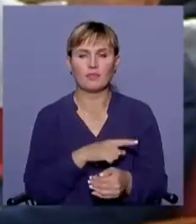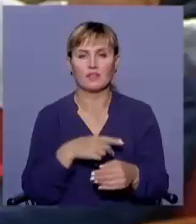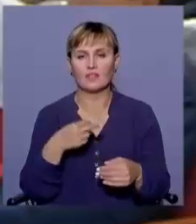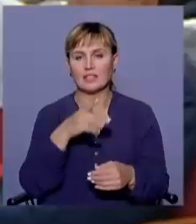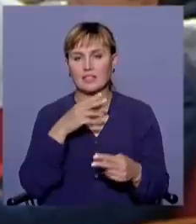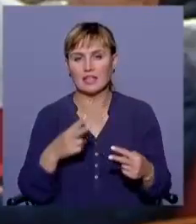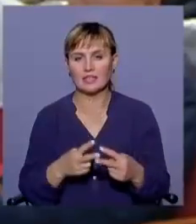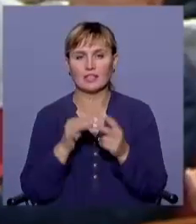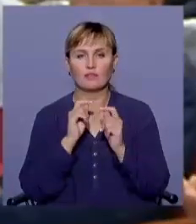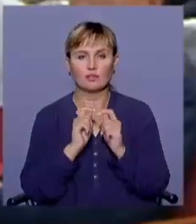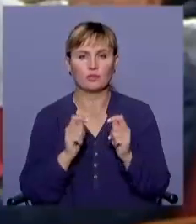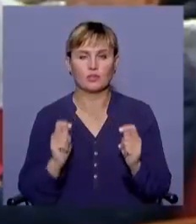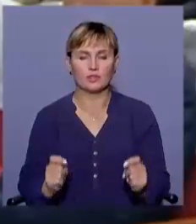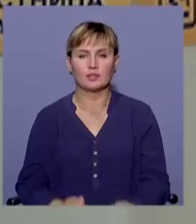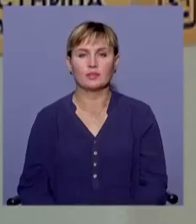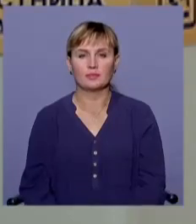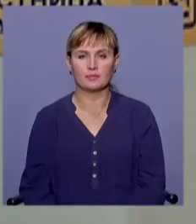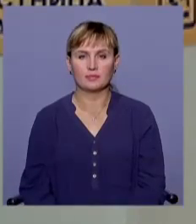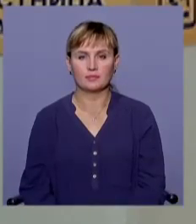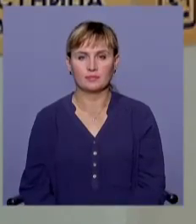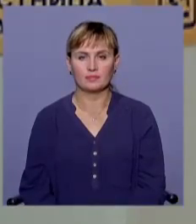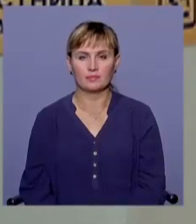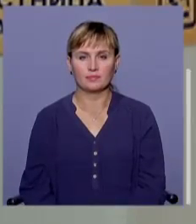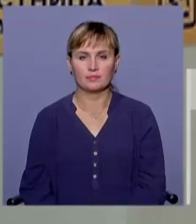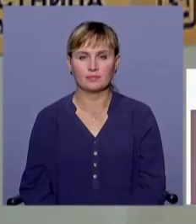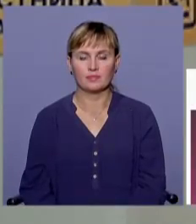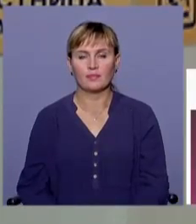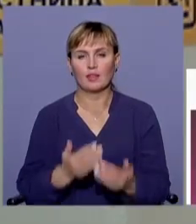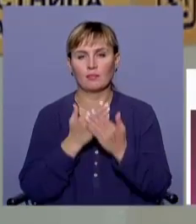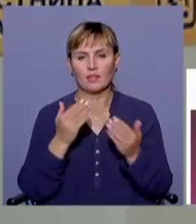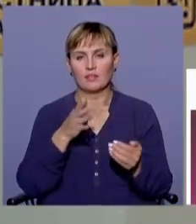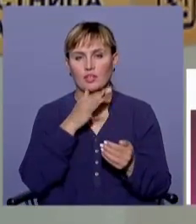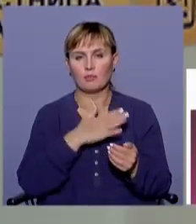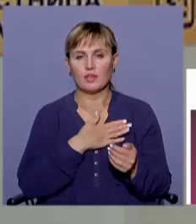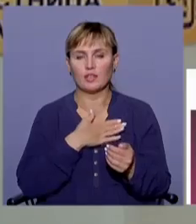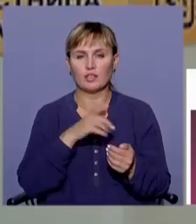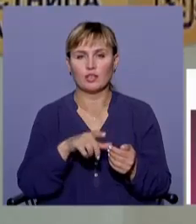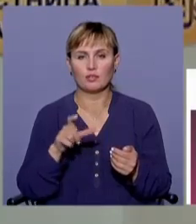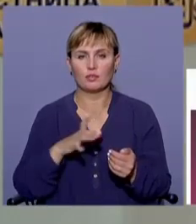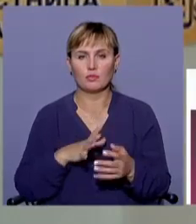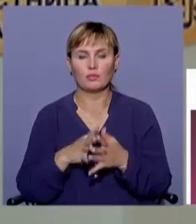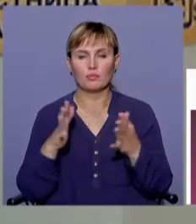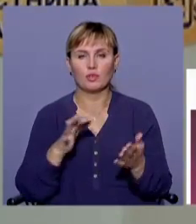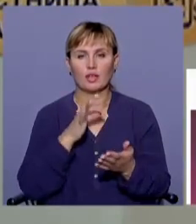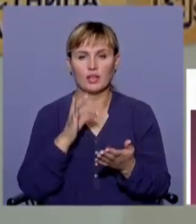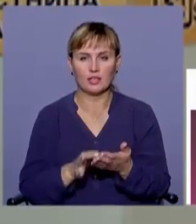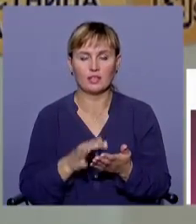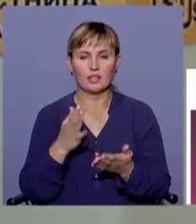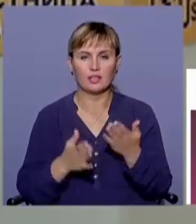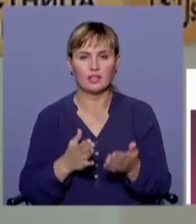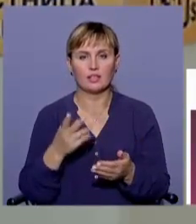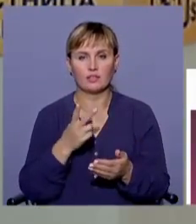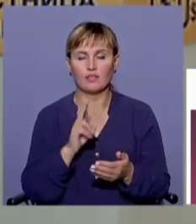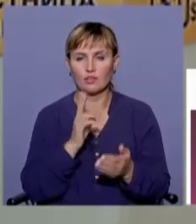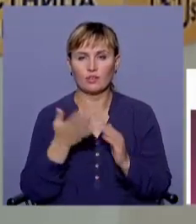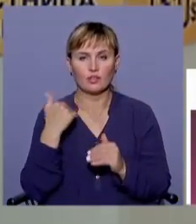20-летием Астаны и вручил им награды. В последнее время наши пациенты стали более ответственными. Если пару лет